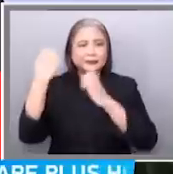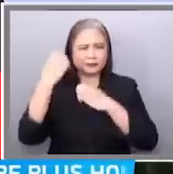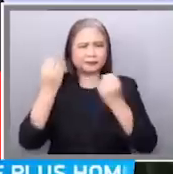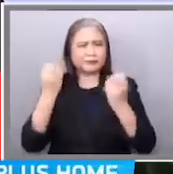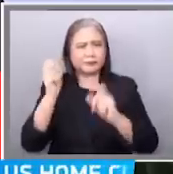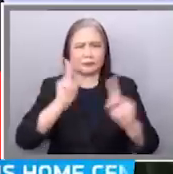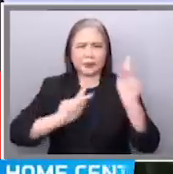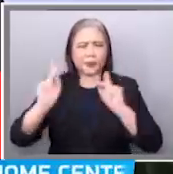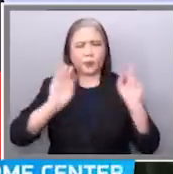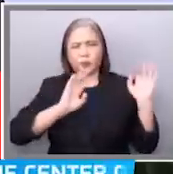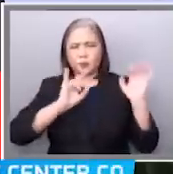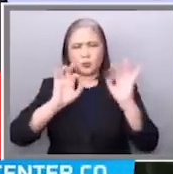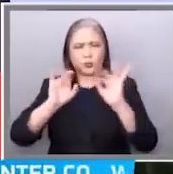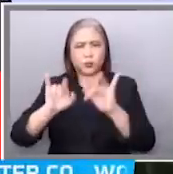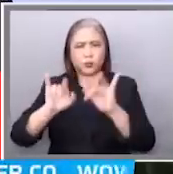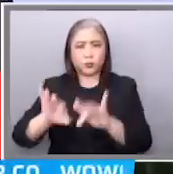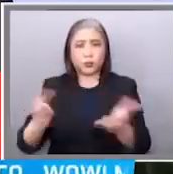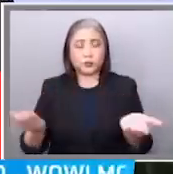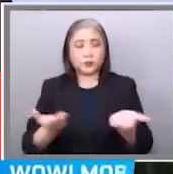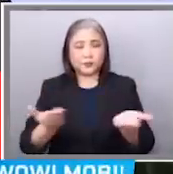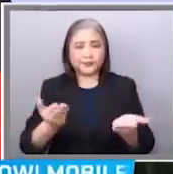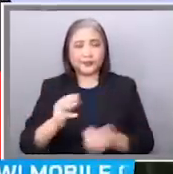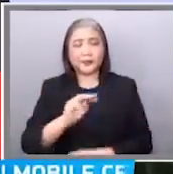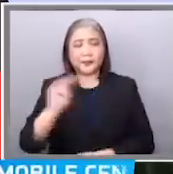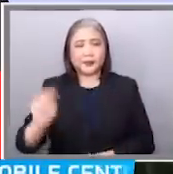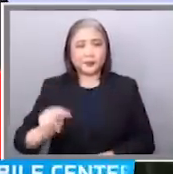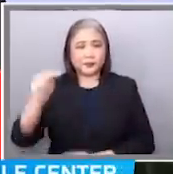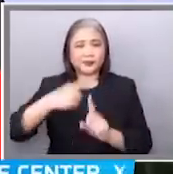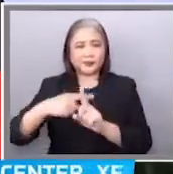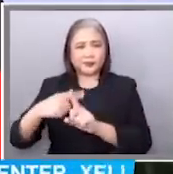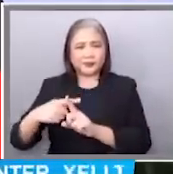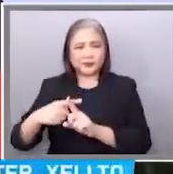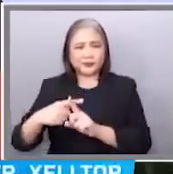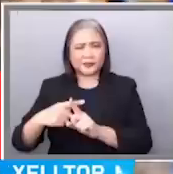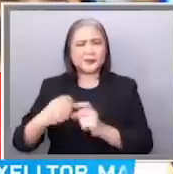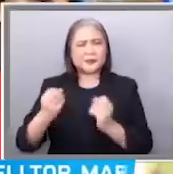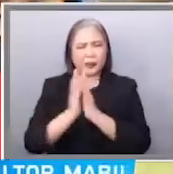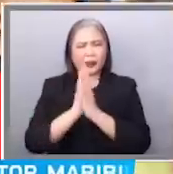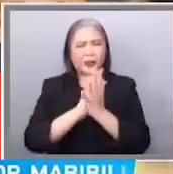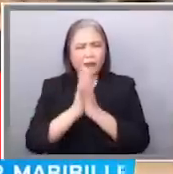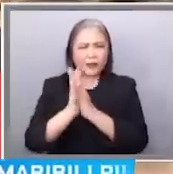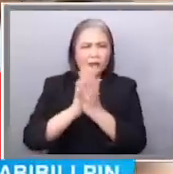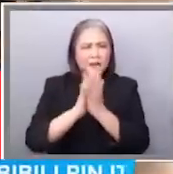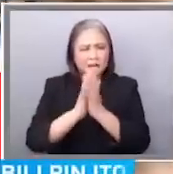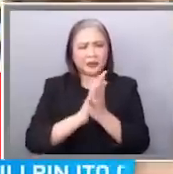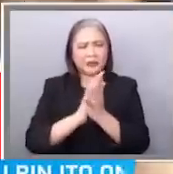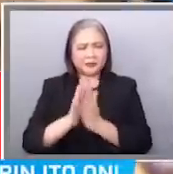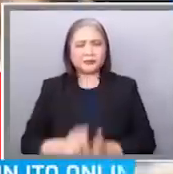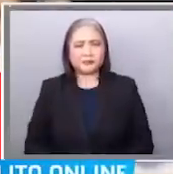darating dito sa Manila North, hindi po maiiwasan yung pagkadikit-dikit.